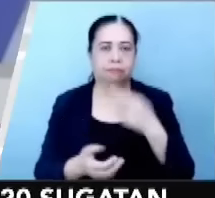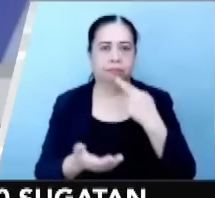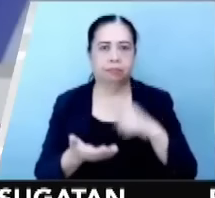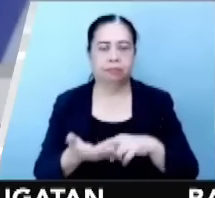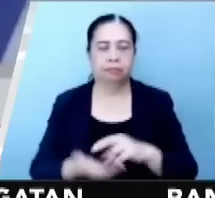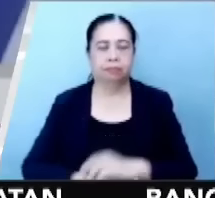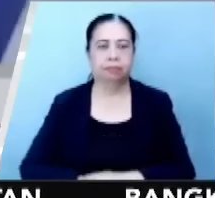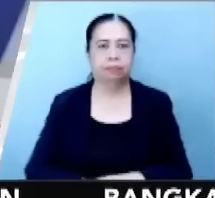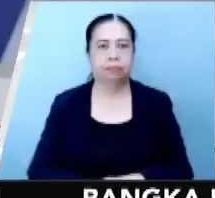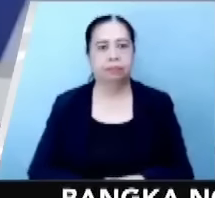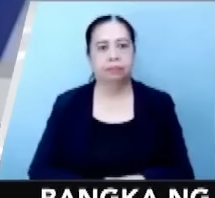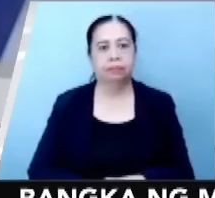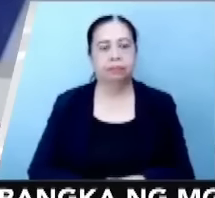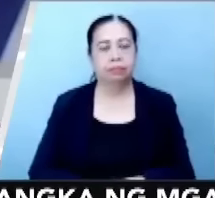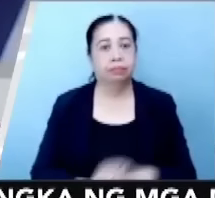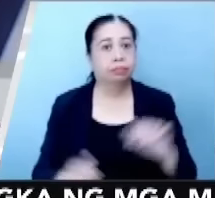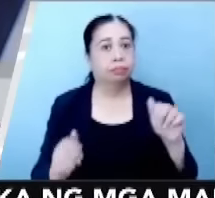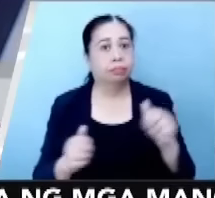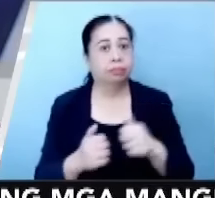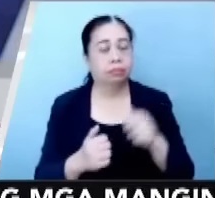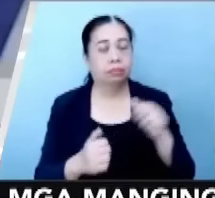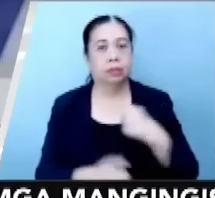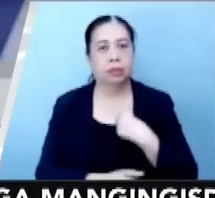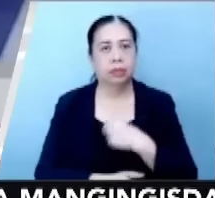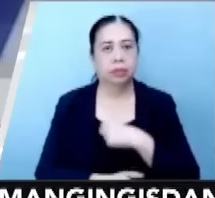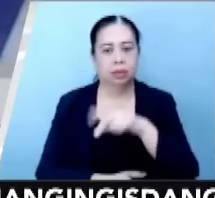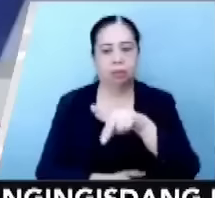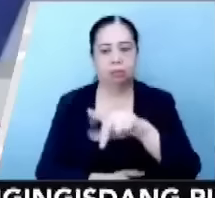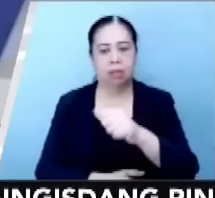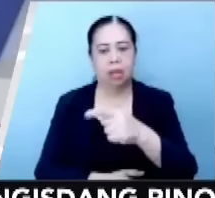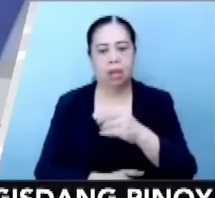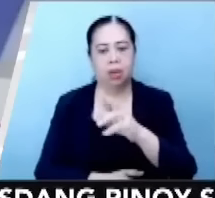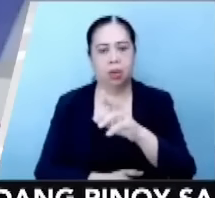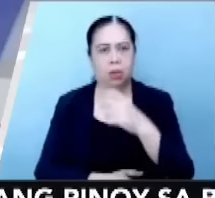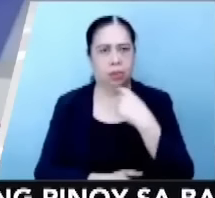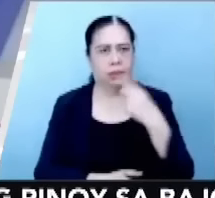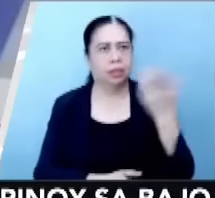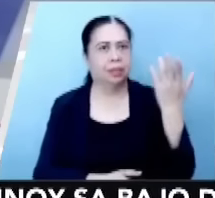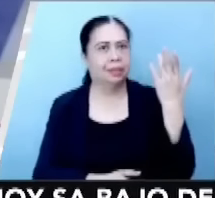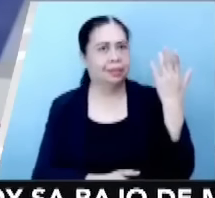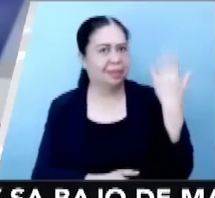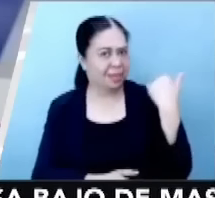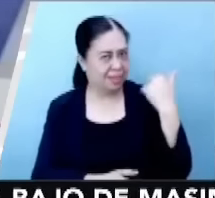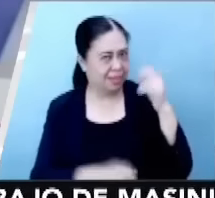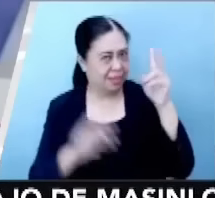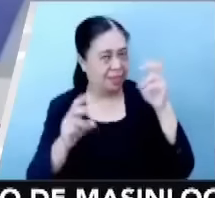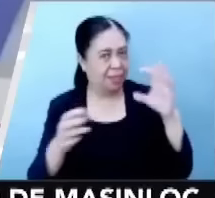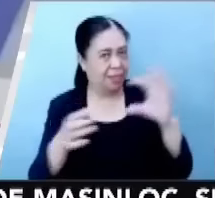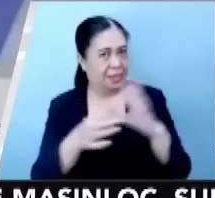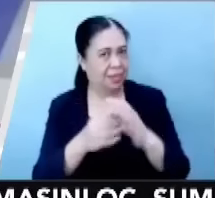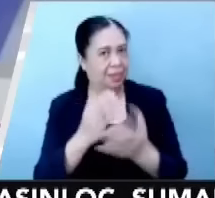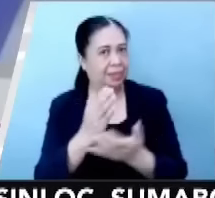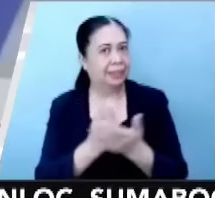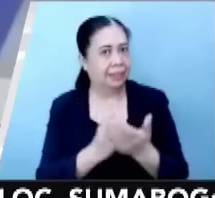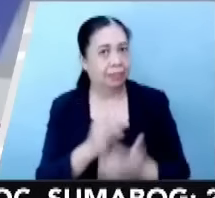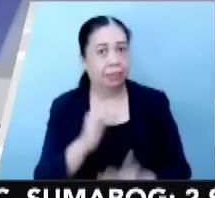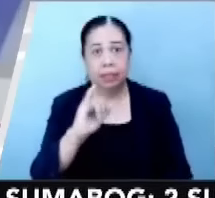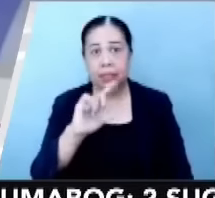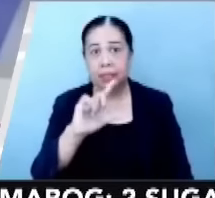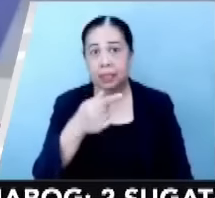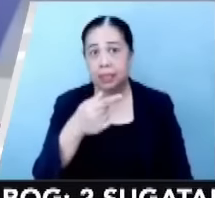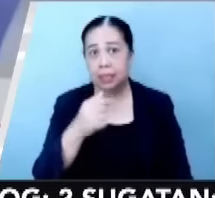hinamon ng Ilang senador ang PAGCOR na pangalanan ng isang dating opisyal na nakipag-areglo Rao para sa ilang iligal na Pogo sa